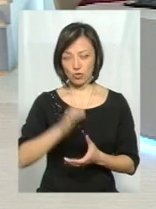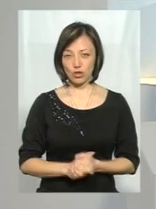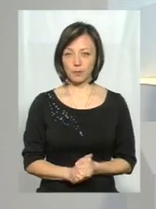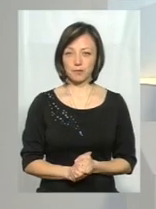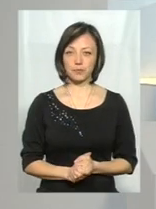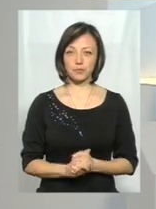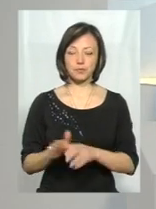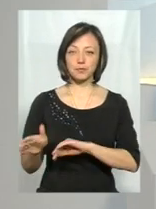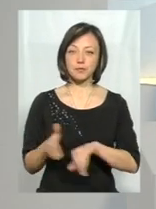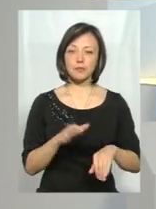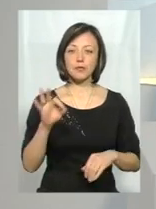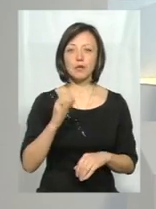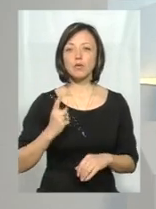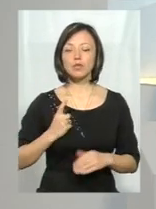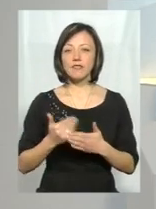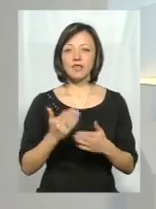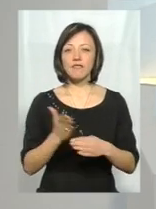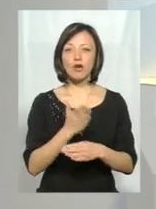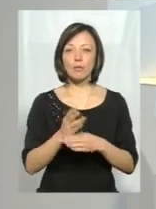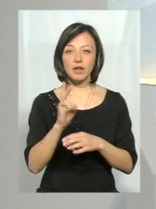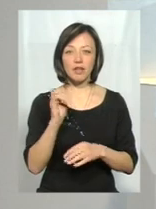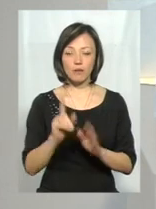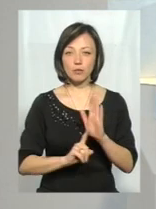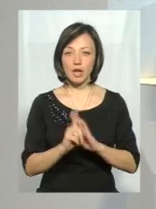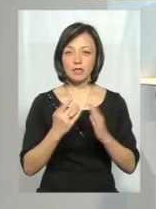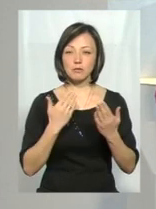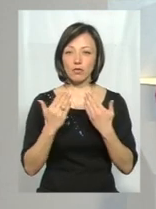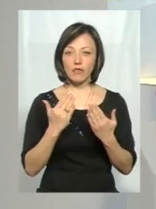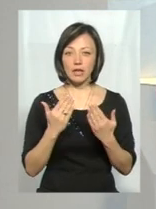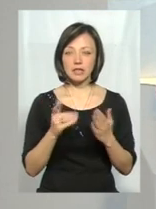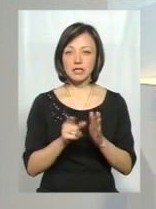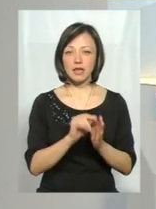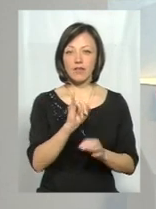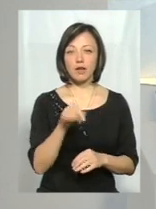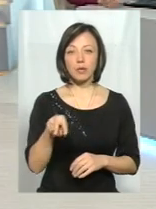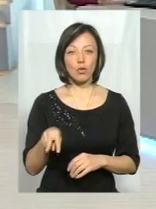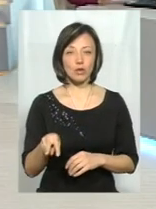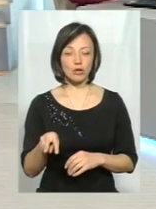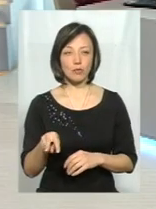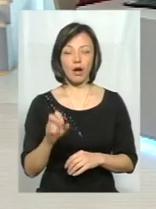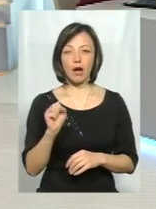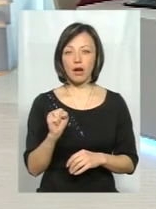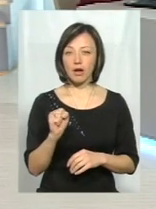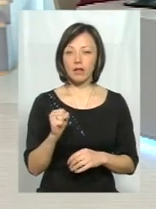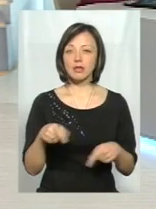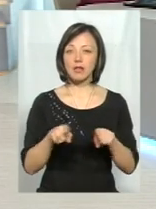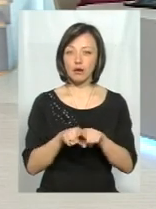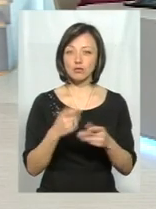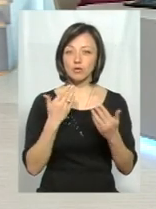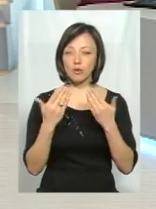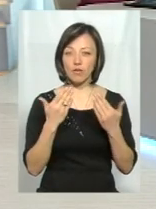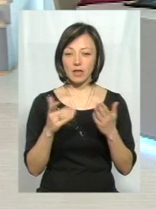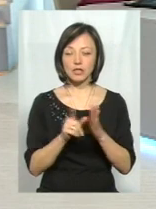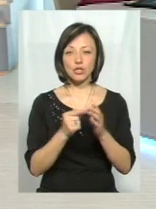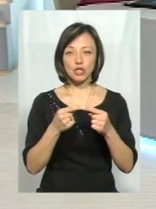От стосовно очікувань від виробників, ми почали спілкуватися вже з Іваном Леонтьєвичем, а також поспілкувалися